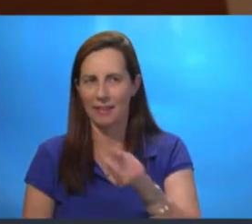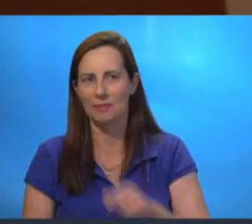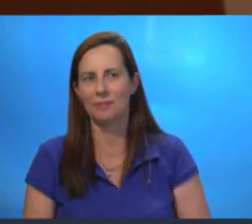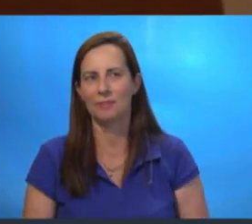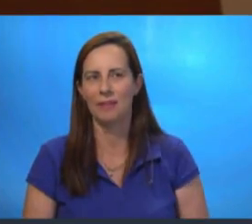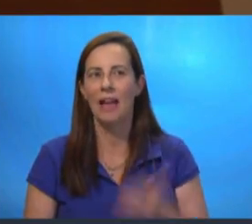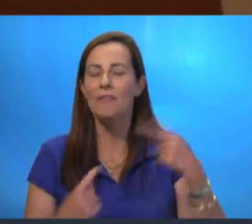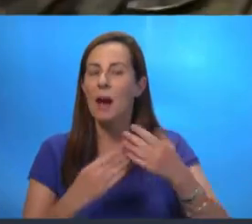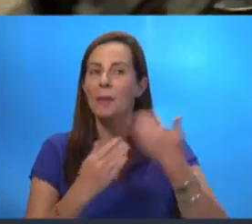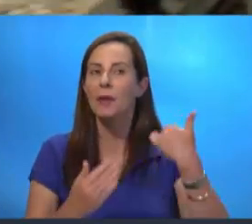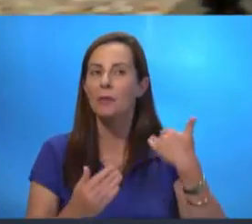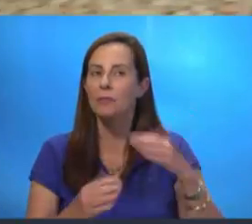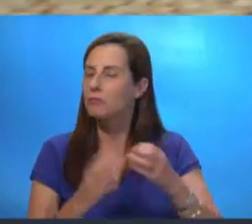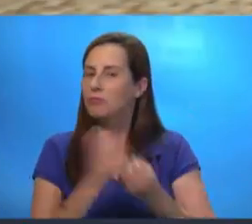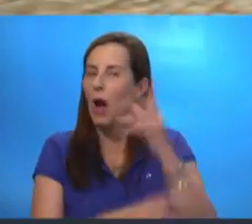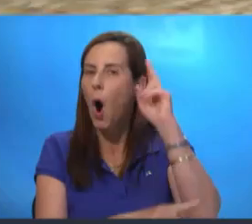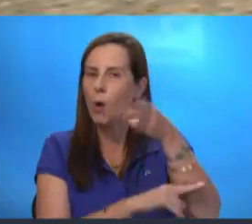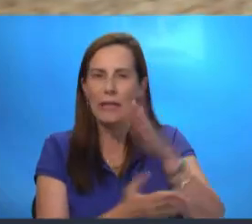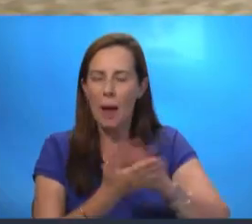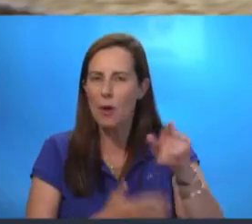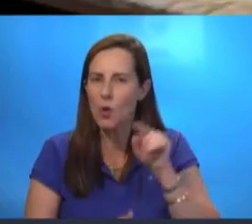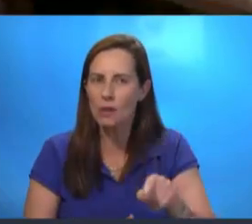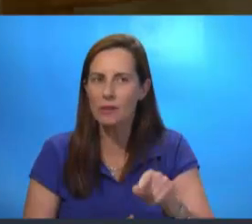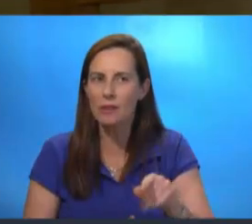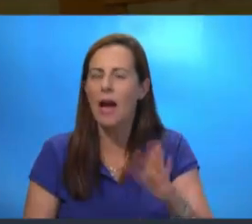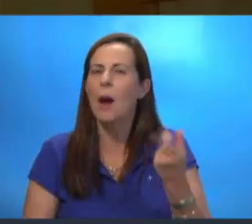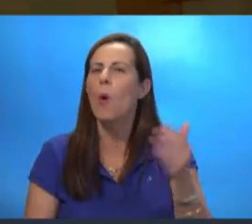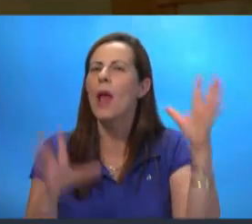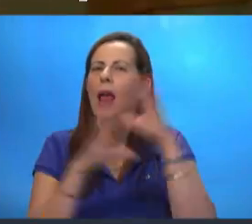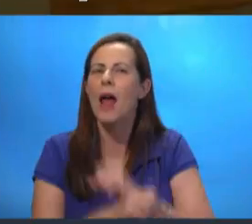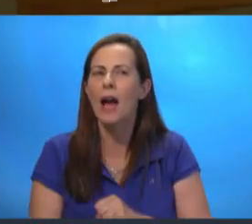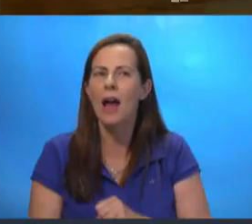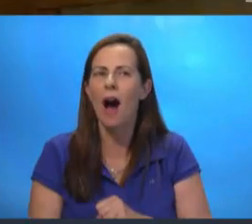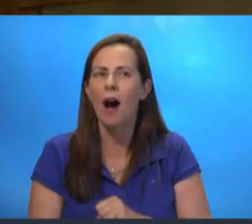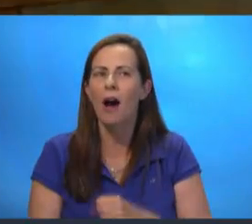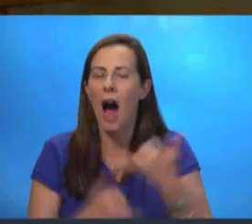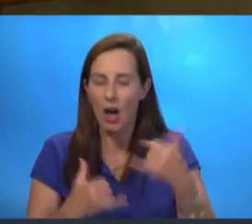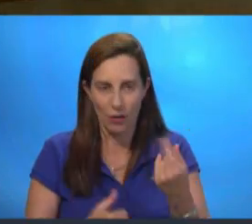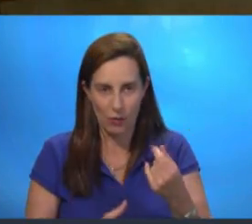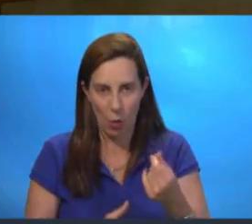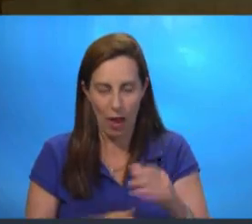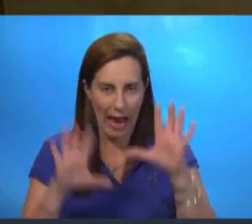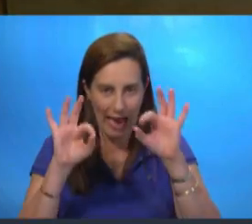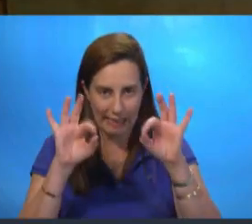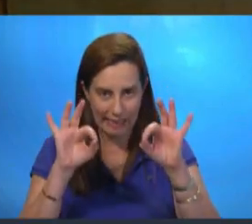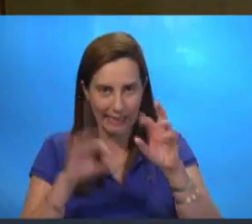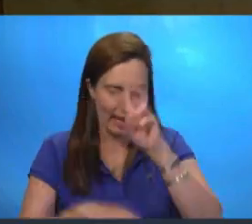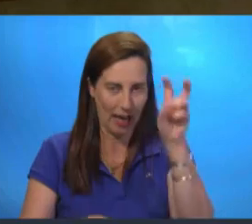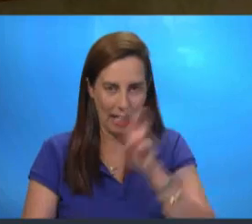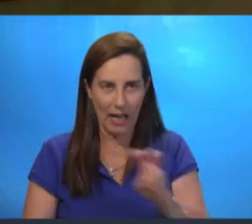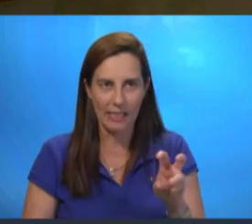ימים אחדים הוא פתח את ההוסטל הפשוט הזה. How much does it cost for a night? Okay, now it costs